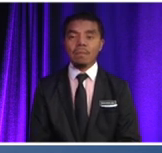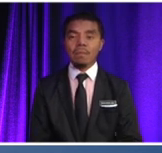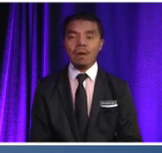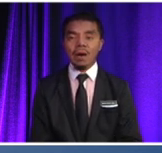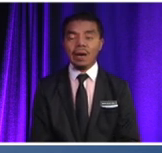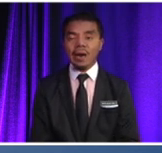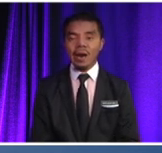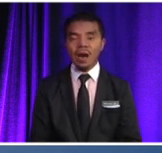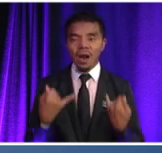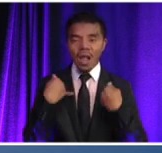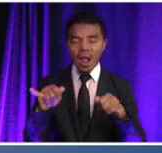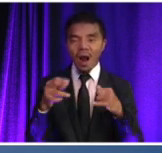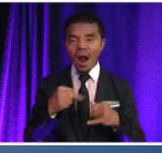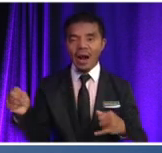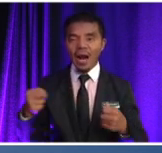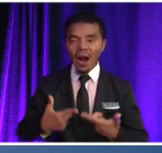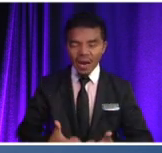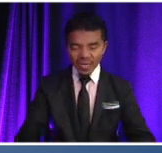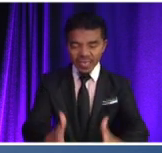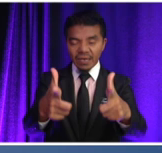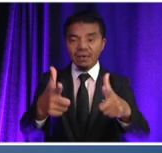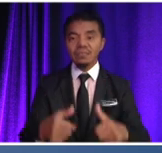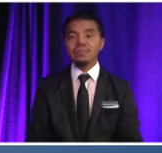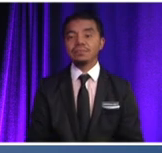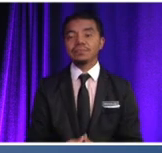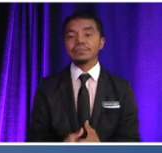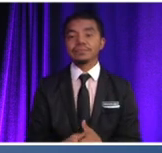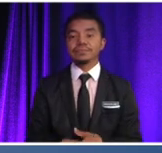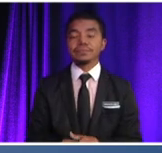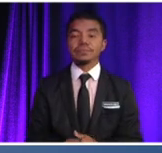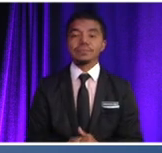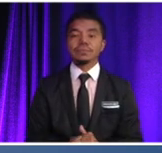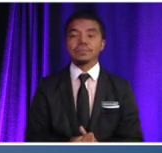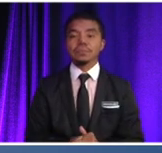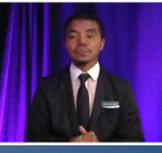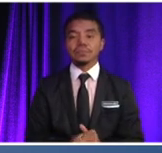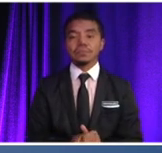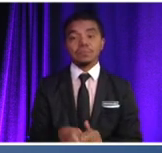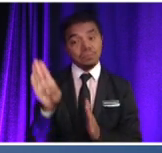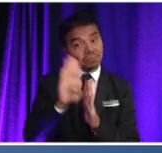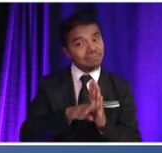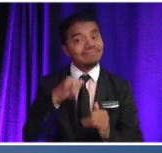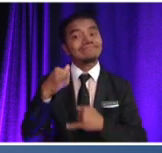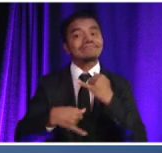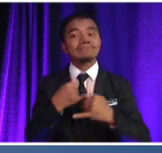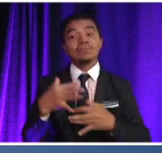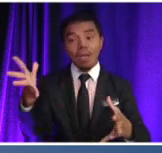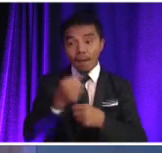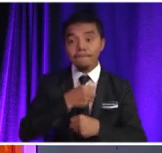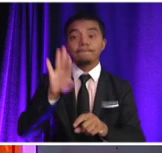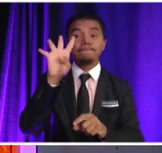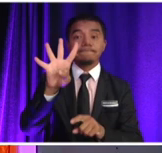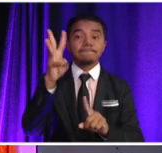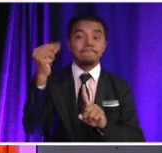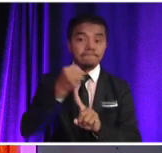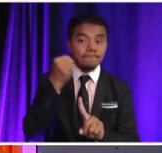ialah jualan langsung jadi Fitria tuh berjaya mendapat 4 marka di sini ya oke